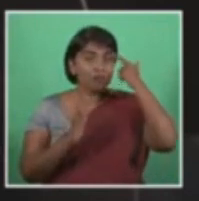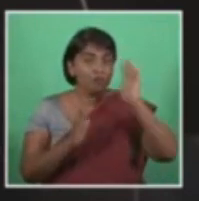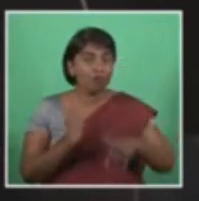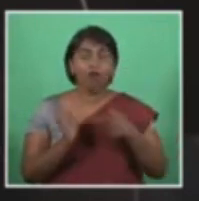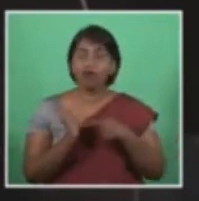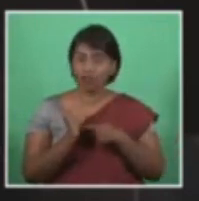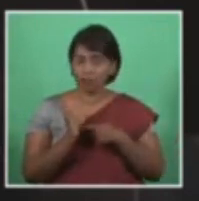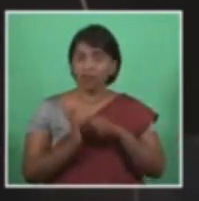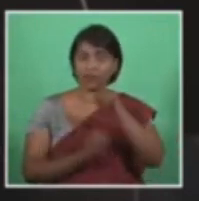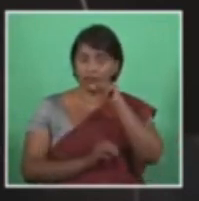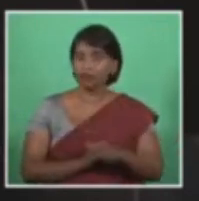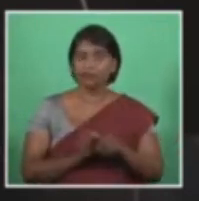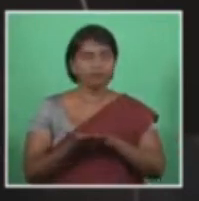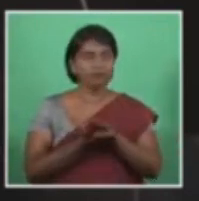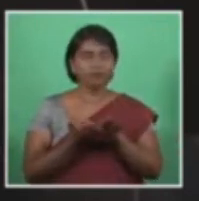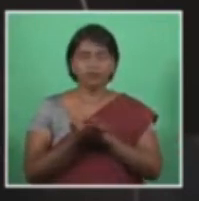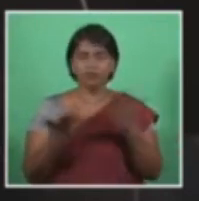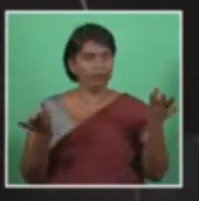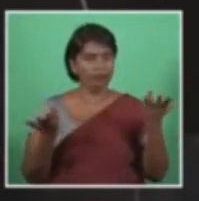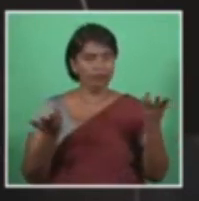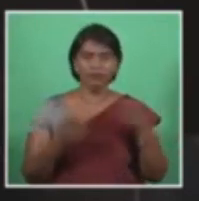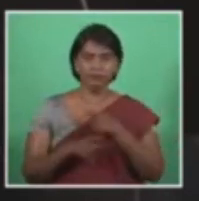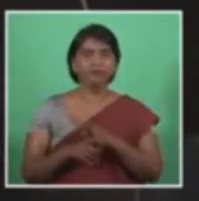පරමාර්ථය ඇත්තටම පැහැදිලි නැහැ. මොකද